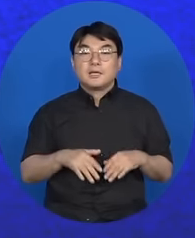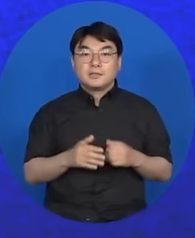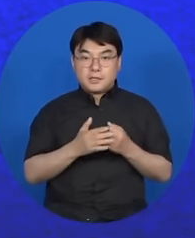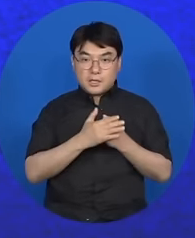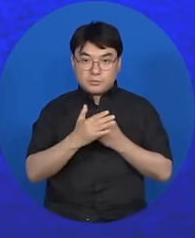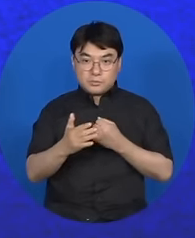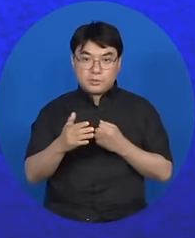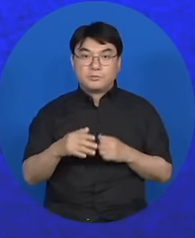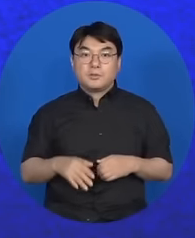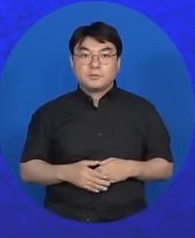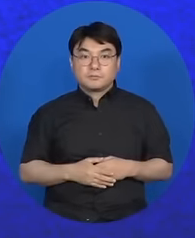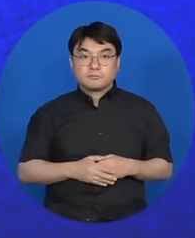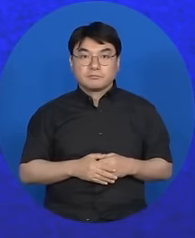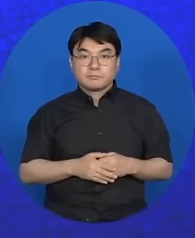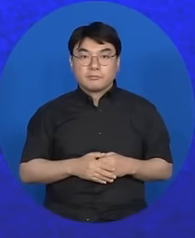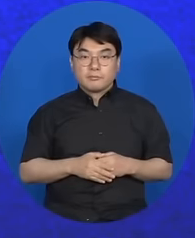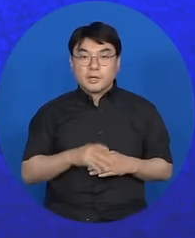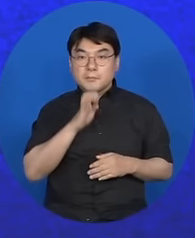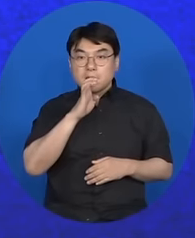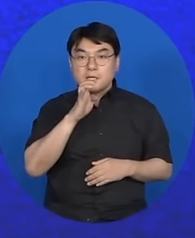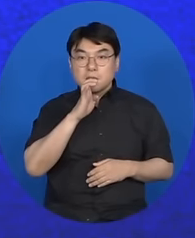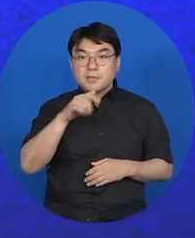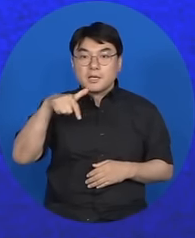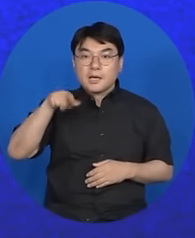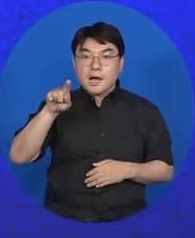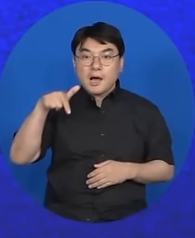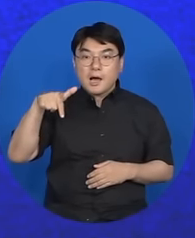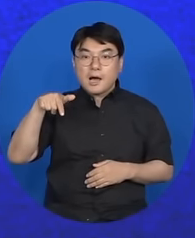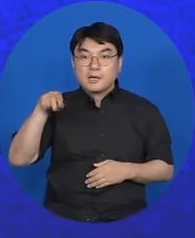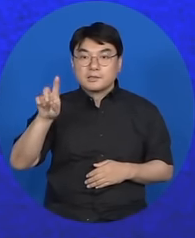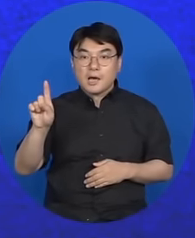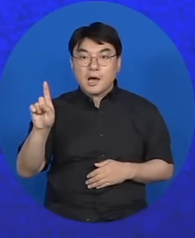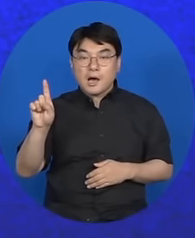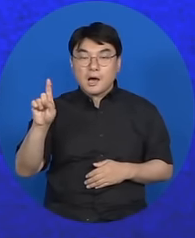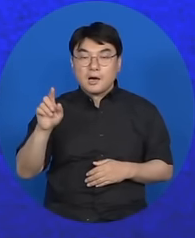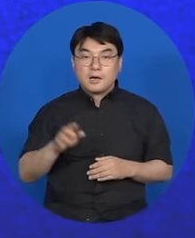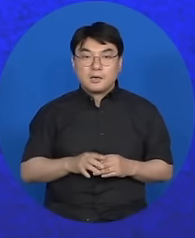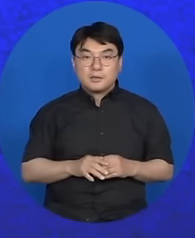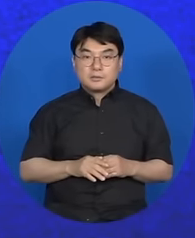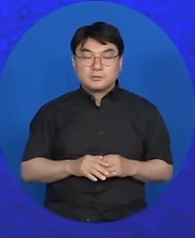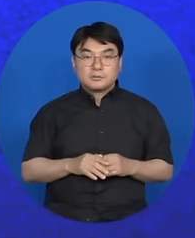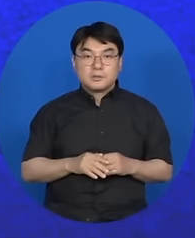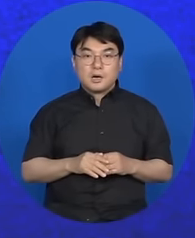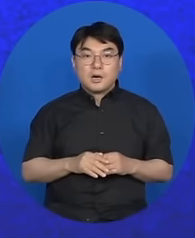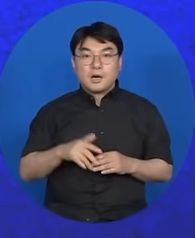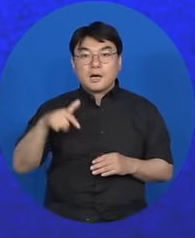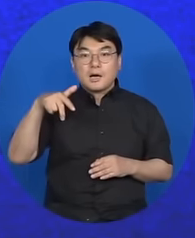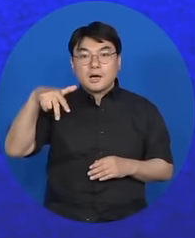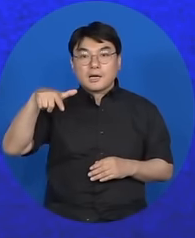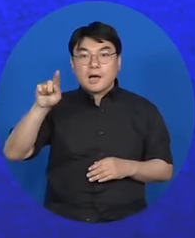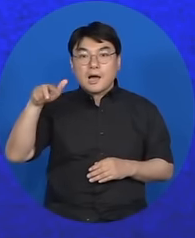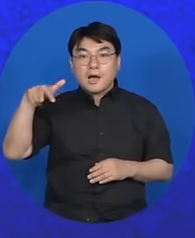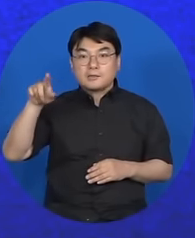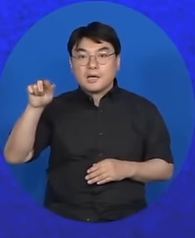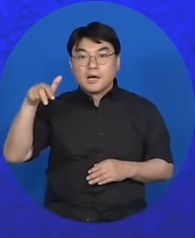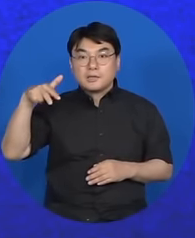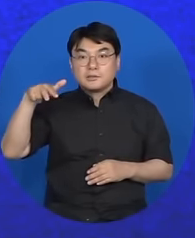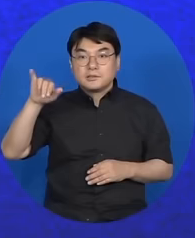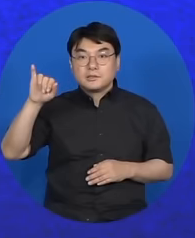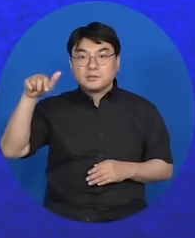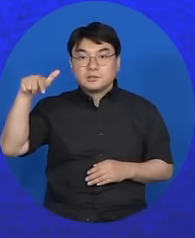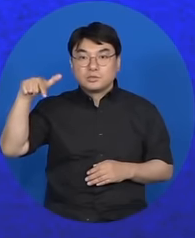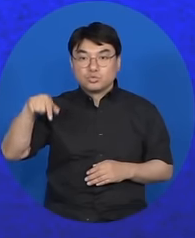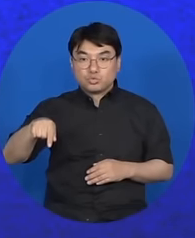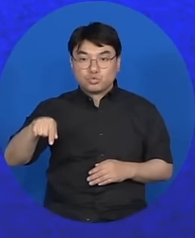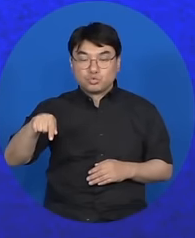순종하여 가사로 내려가는 길까지, 이 가사라고 하는 것은 우리가 이스라엘 전쟁에서 들을 때에 이 가자지구라고 하는 그 가자지구,